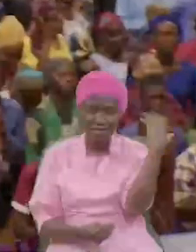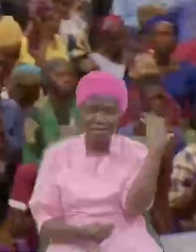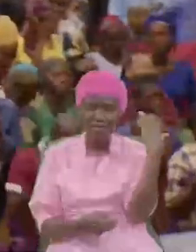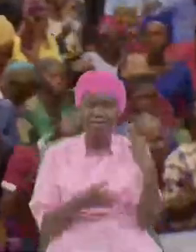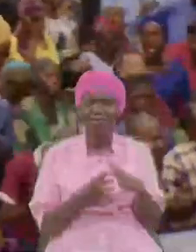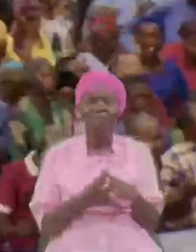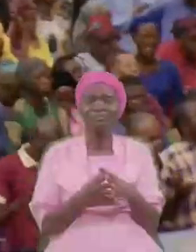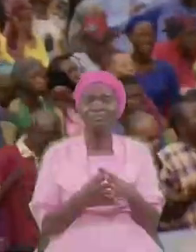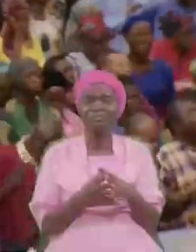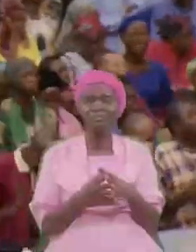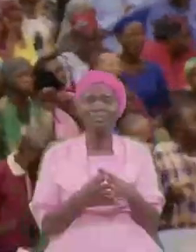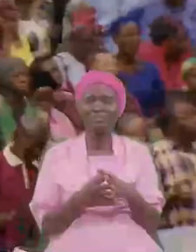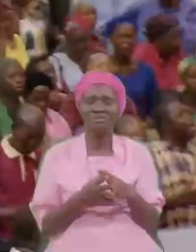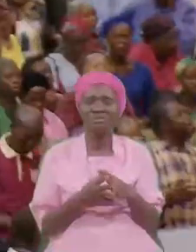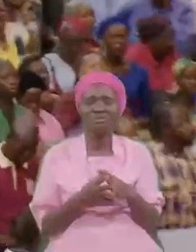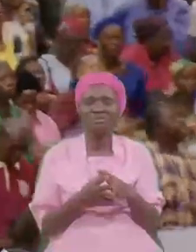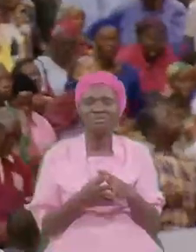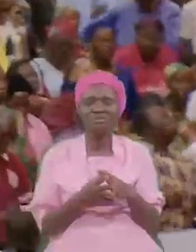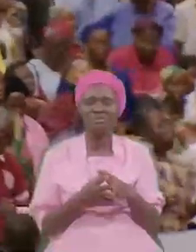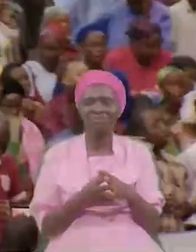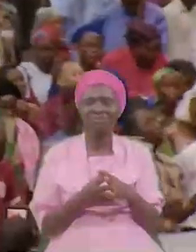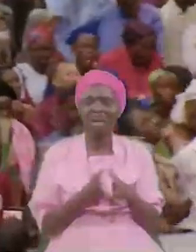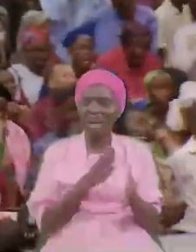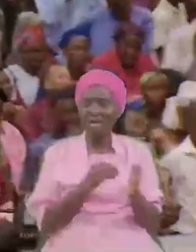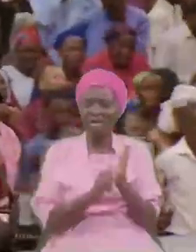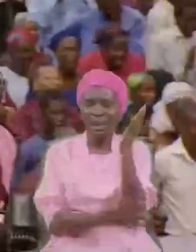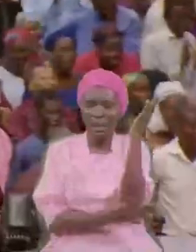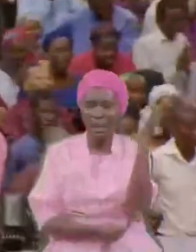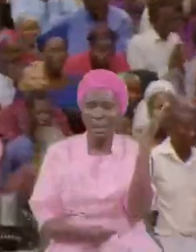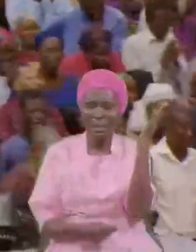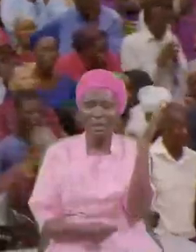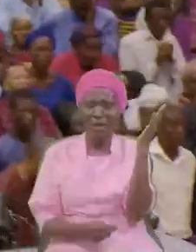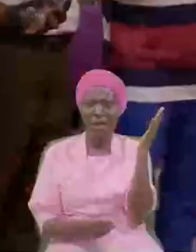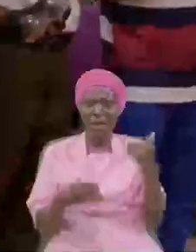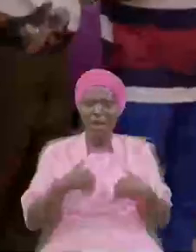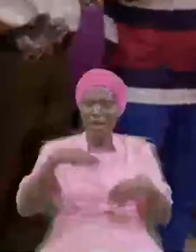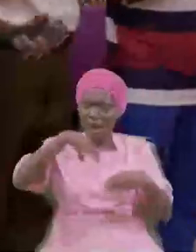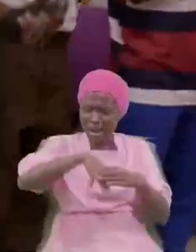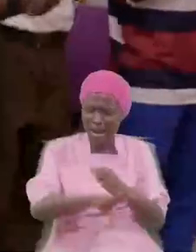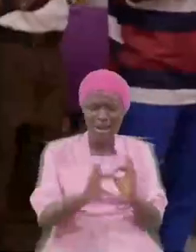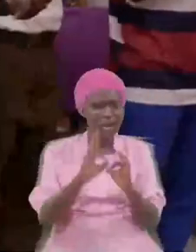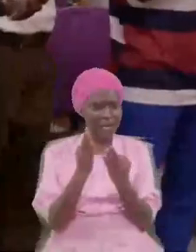a tapé à votre porte et est entrée dans la famille. Parlez à Dieu ce soir.